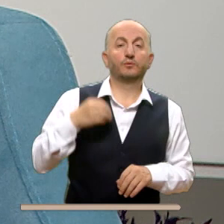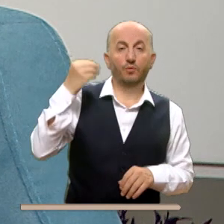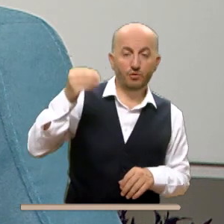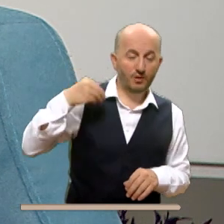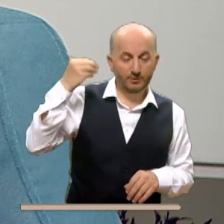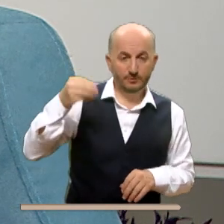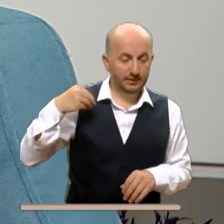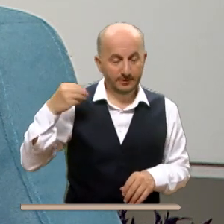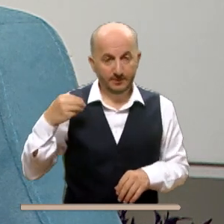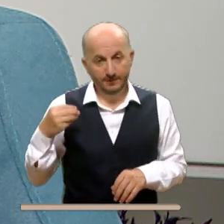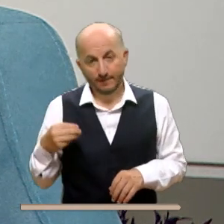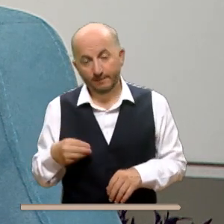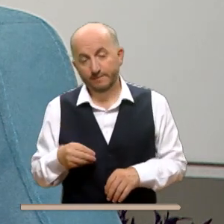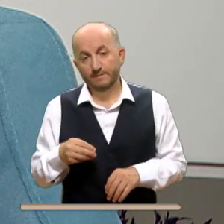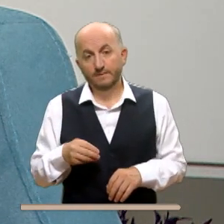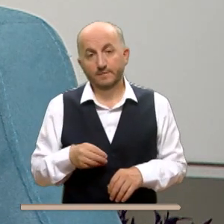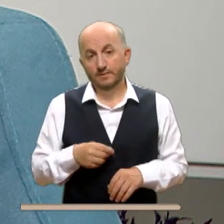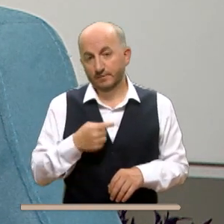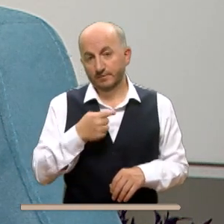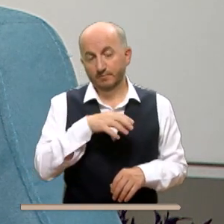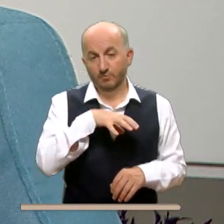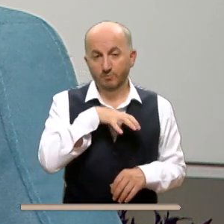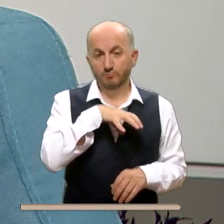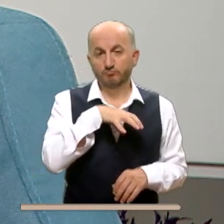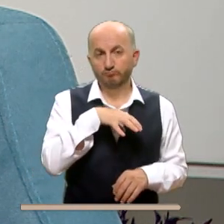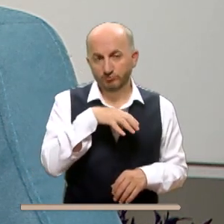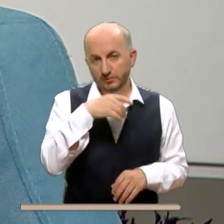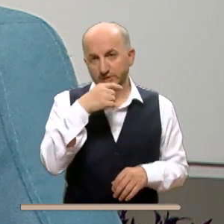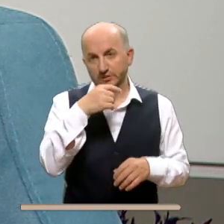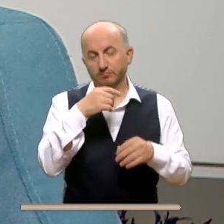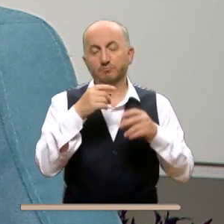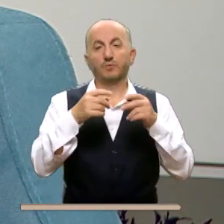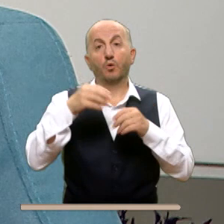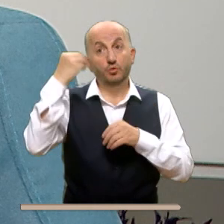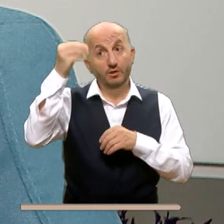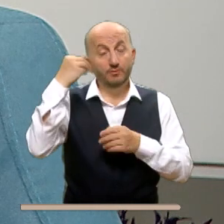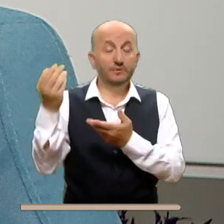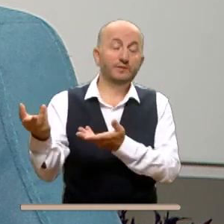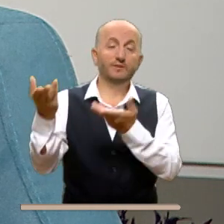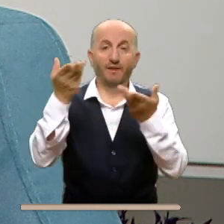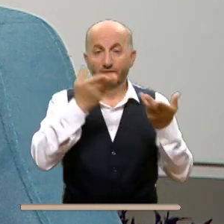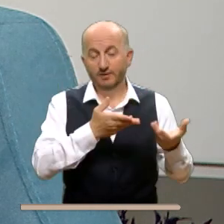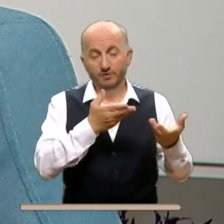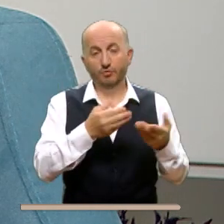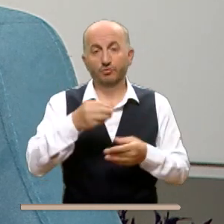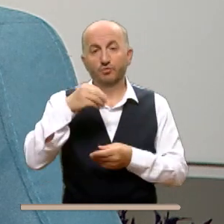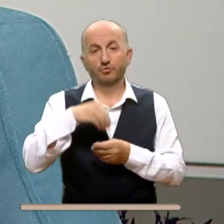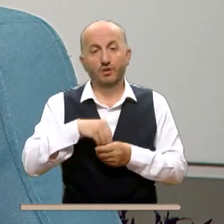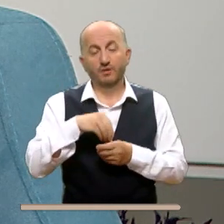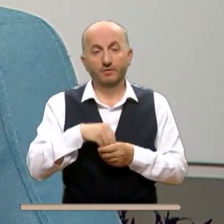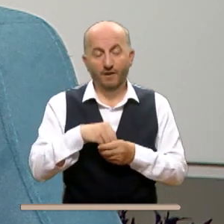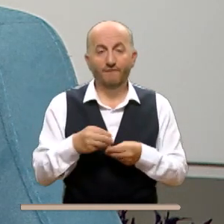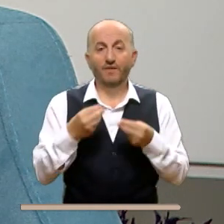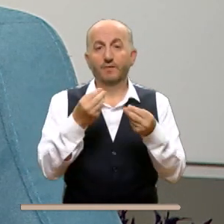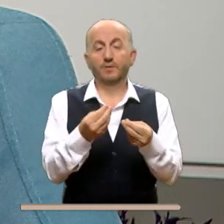hocalarımızı kısmi zamanlı hoca olarak davet ediyoruz. İçeriden herhangi bir hocamızın verebileceği bir ders olarak